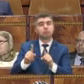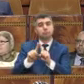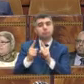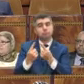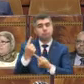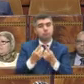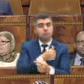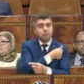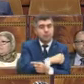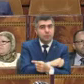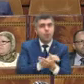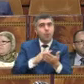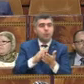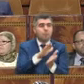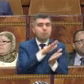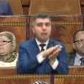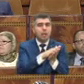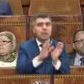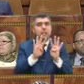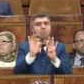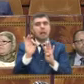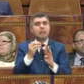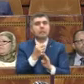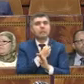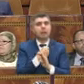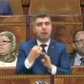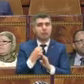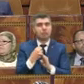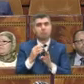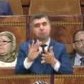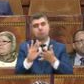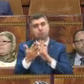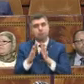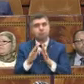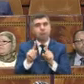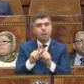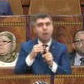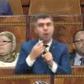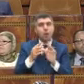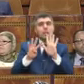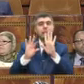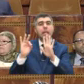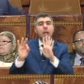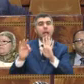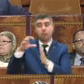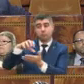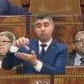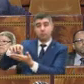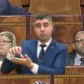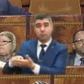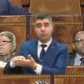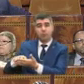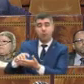في الممرضين، اش كيبقى واحد 80 طبيب ملي كتوزع على واحد الاقاليم كل 90 اقليم، ما كاينش طبيب لكل اقليم